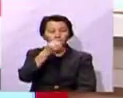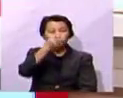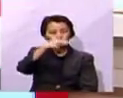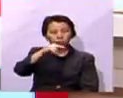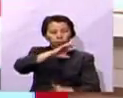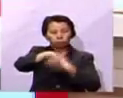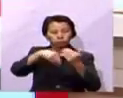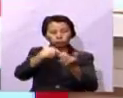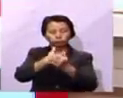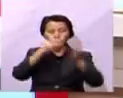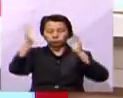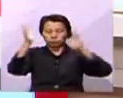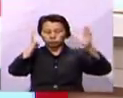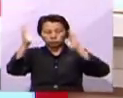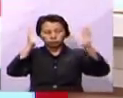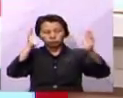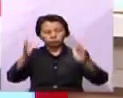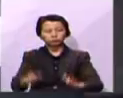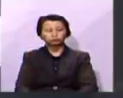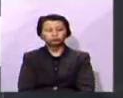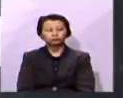di seluruh negara.